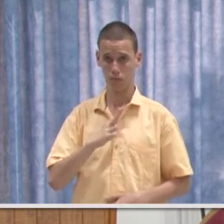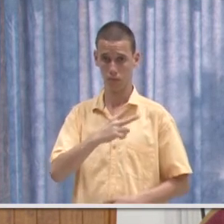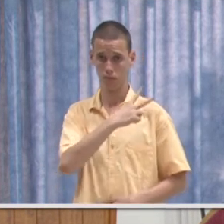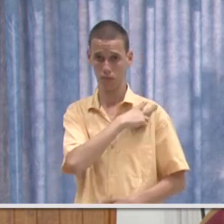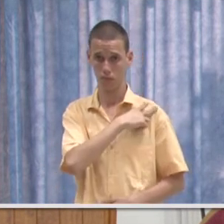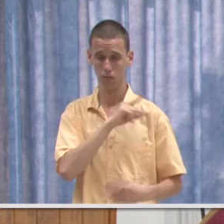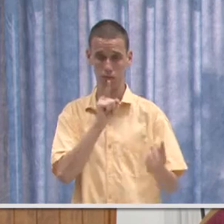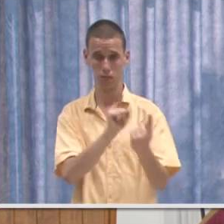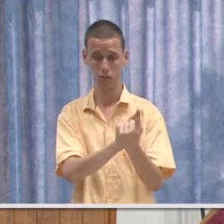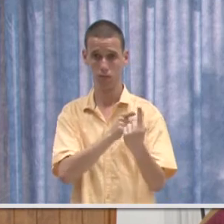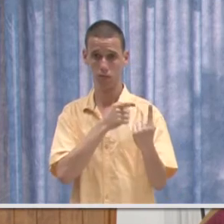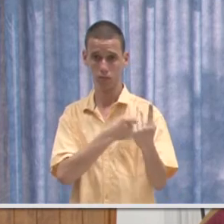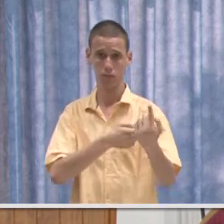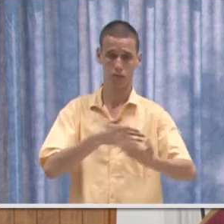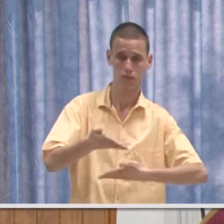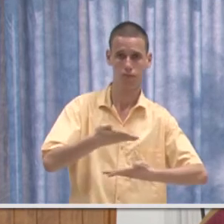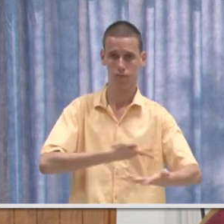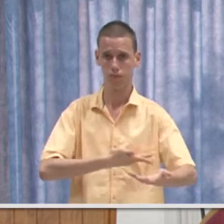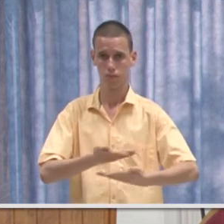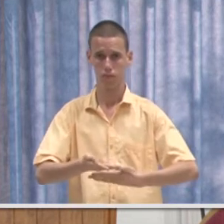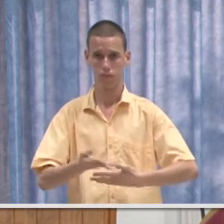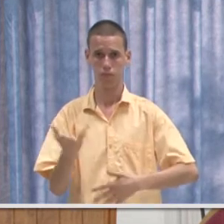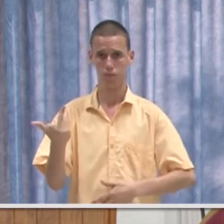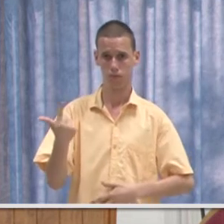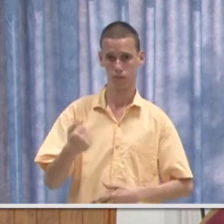y a encore une discussion about